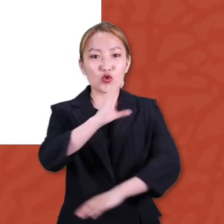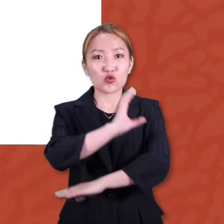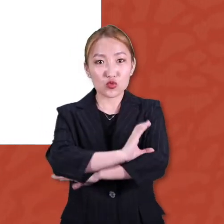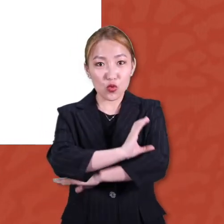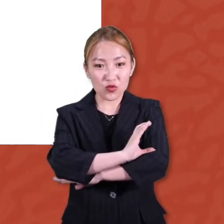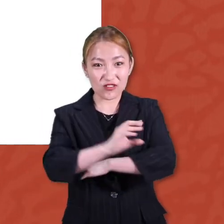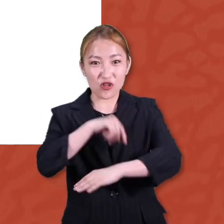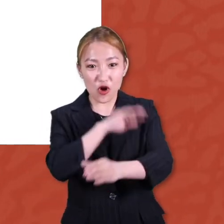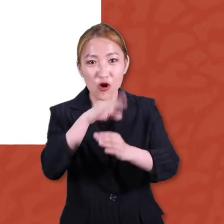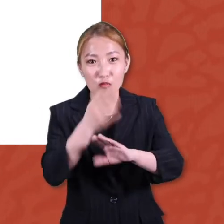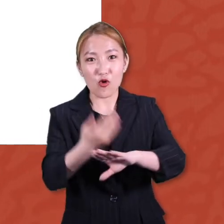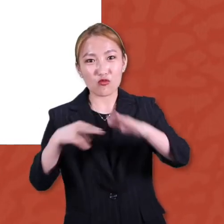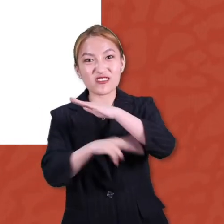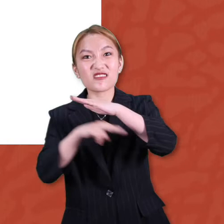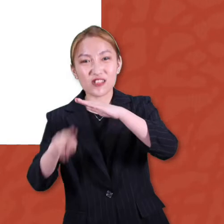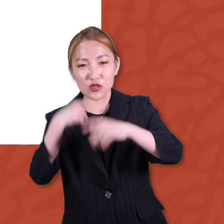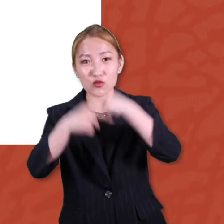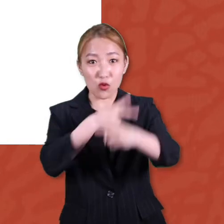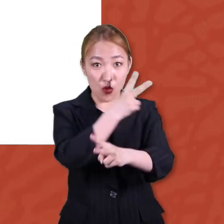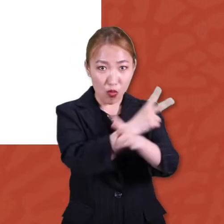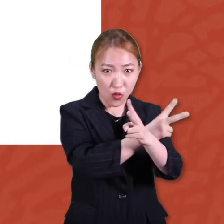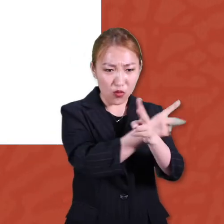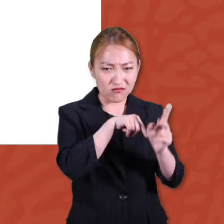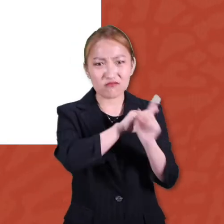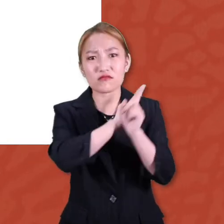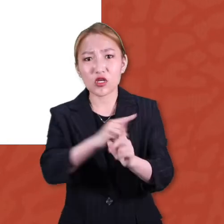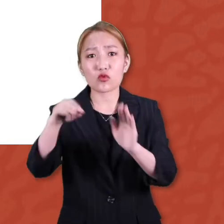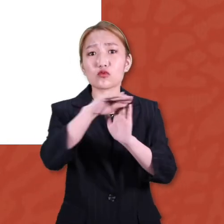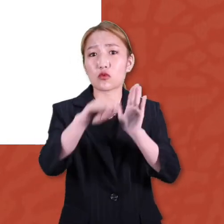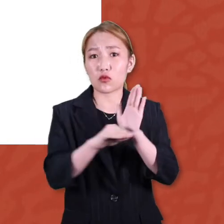хууль, сургуулийн боловсролын тухай хуулийг дагаж мөрдөх журмууд.